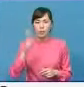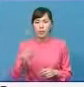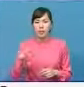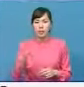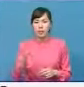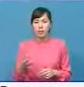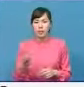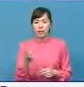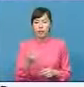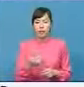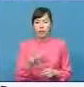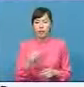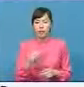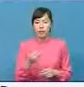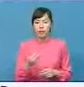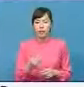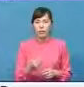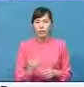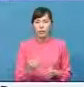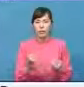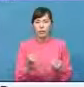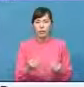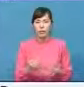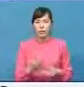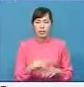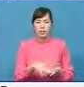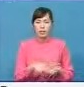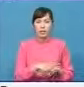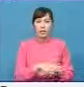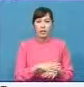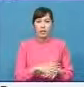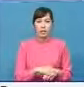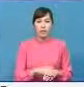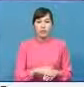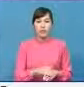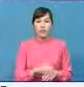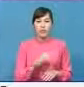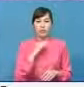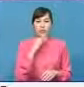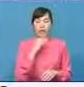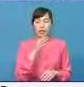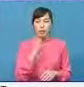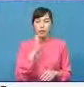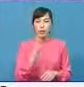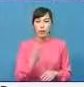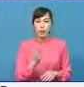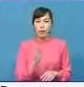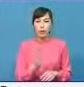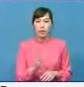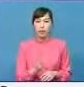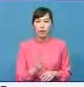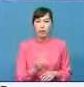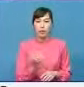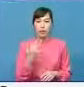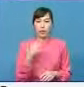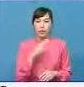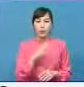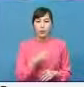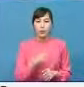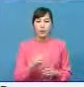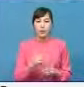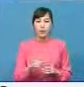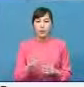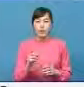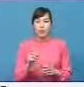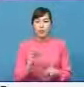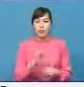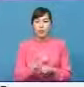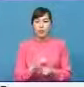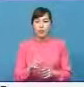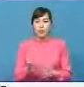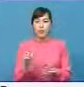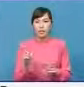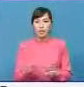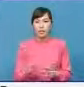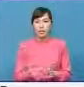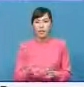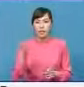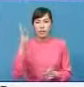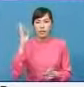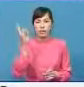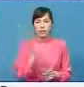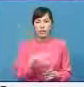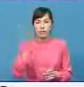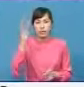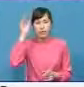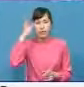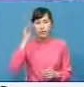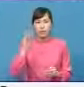мысалы. Әзірге жұртшылық сауысқанан сақ болуға тырысуда. Алайда қой терісін жамылған қасқырлар анталап жүргенде діни сауаттылықты әркез жетілдіріп